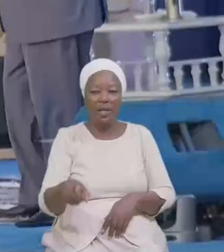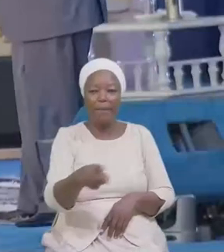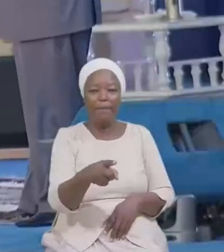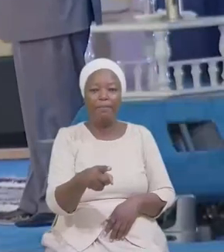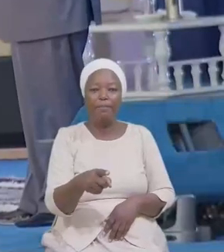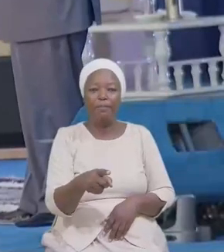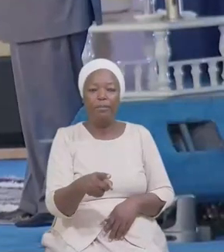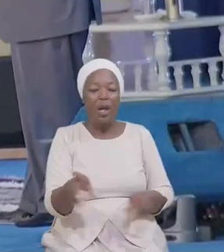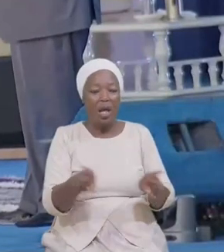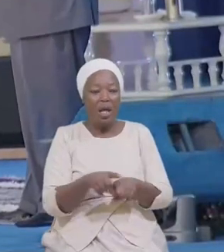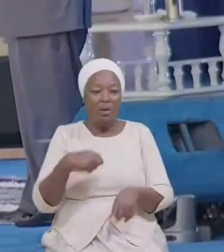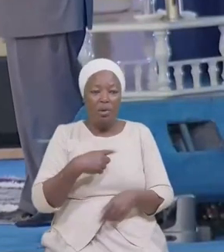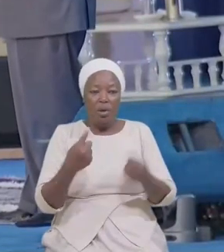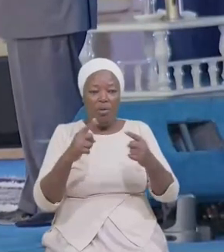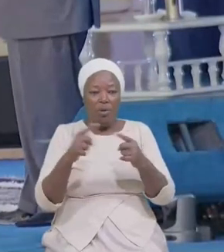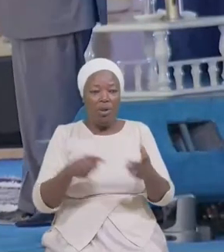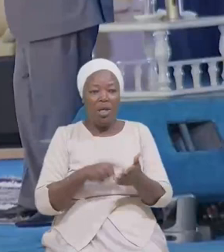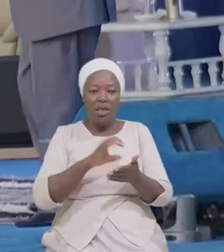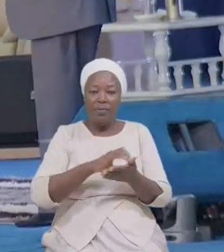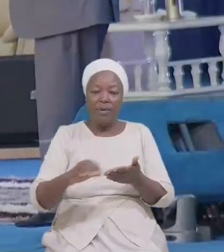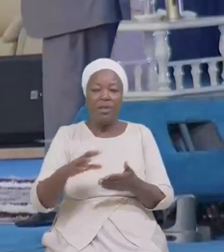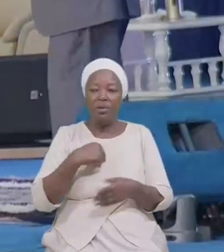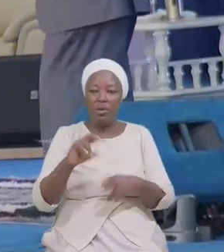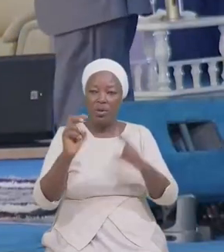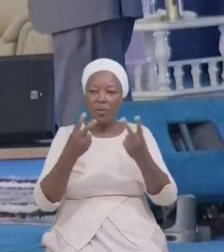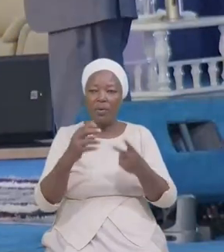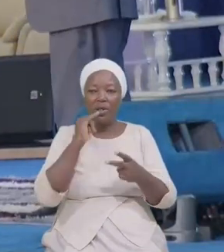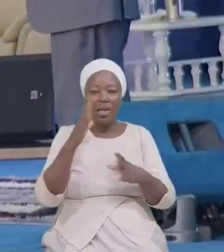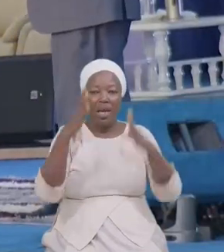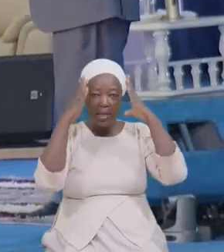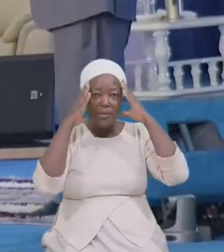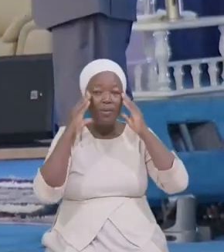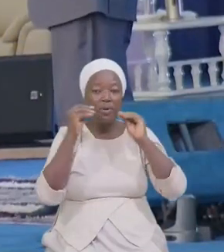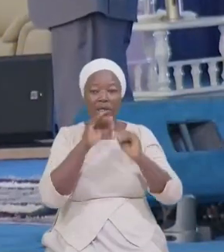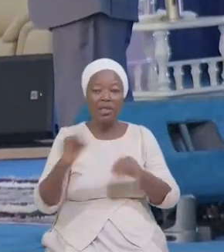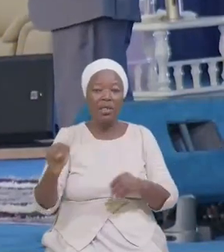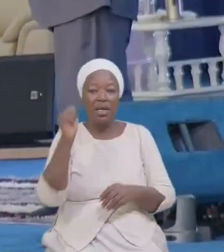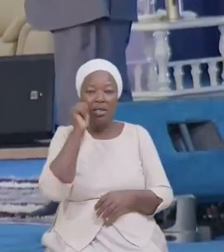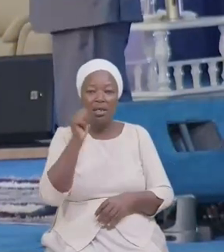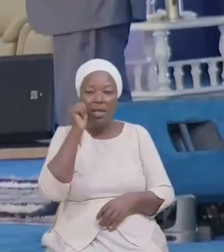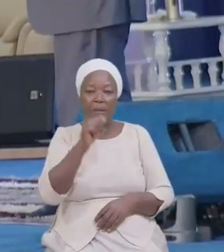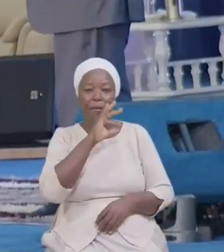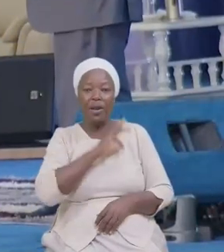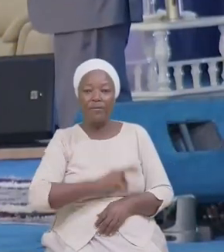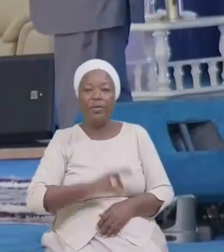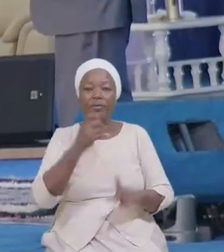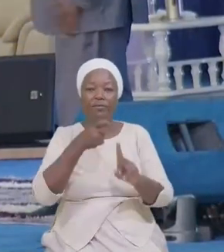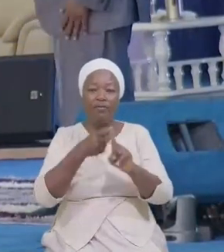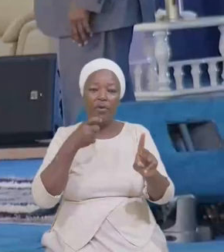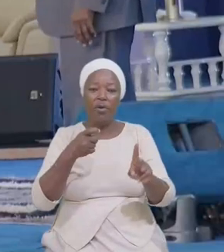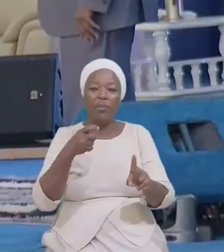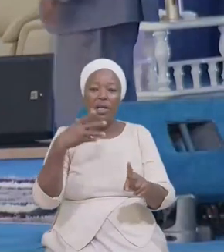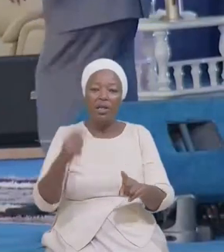Comme nous venons à considérons ces versets, nous parlons du message intitulé «